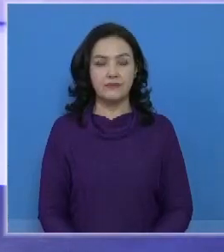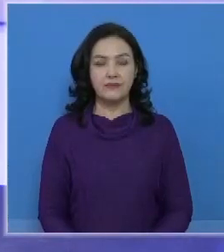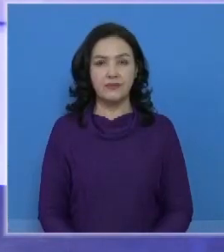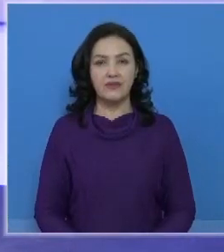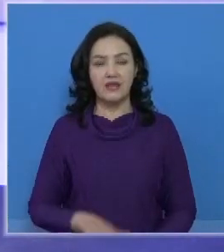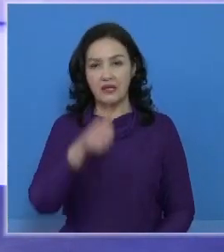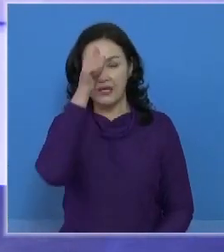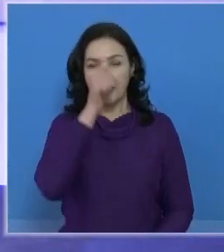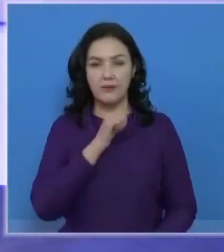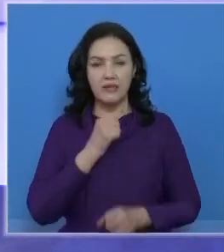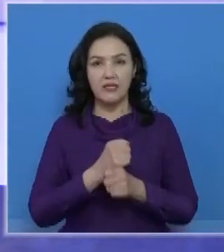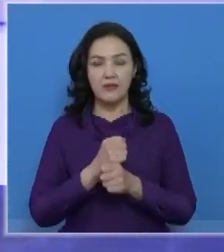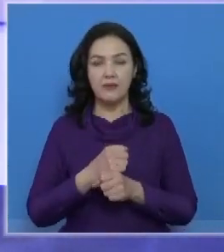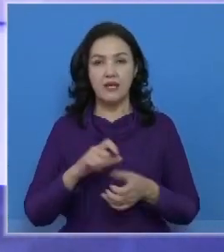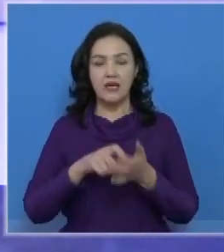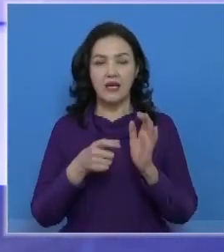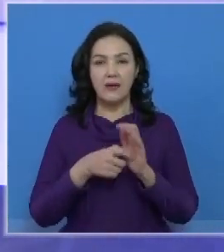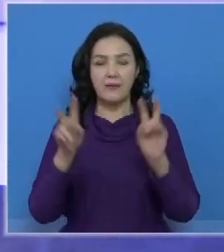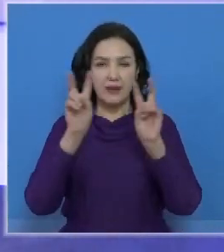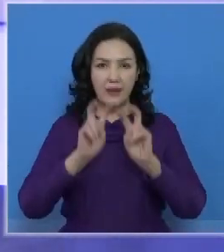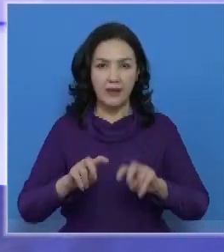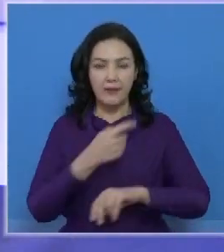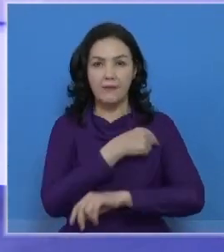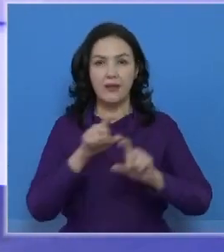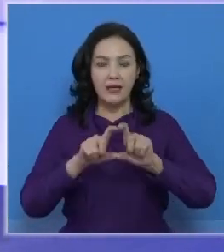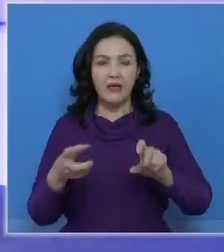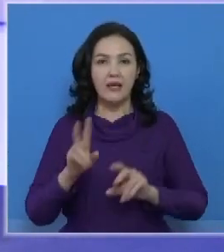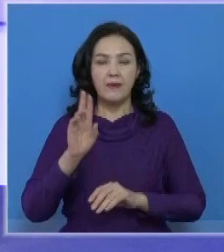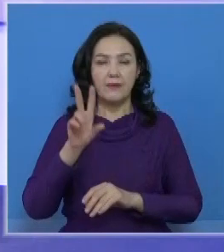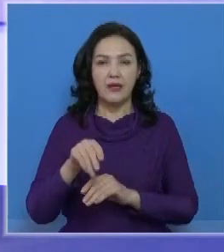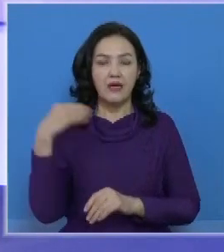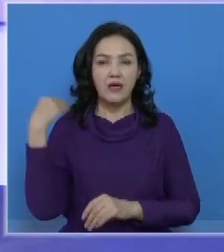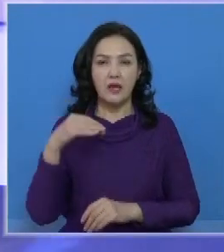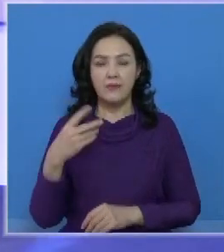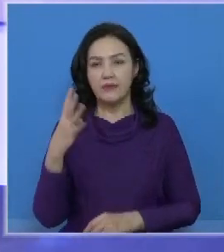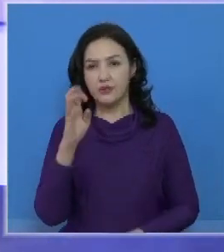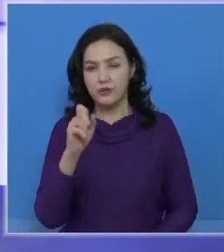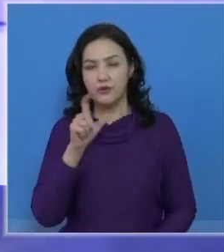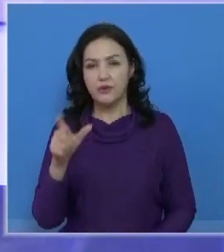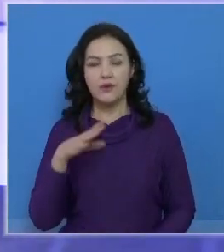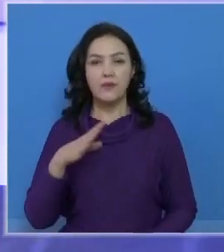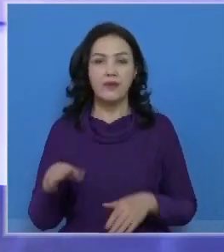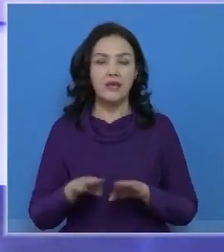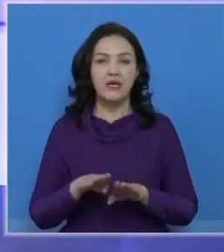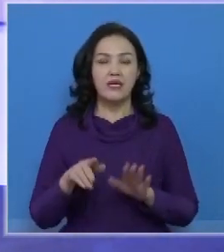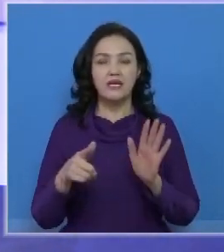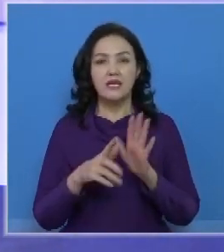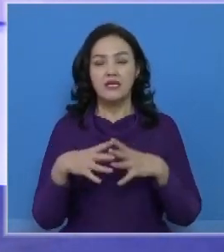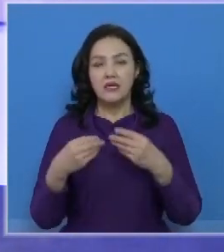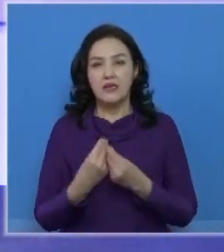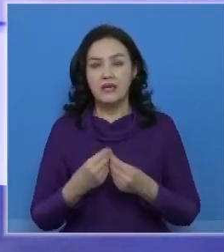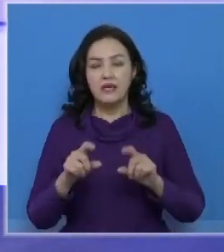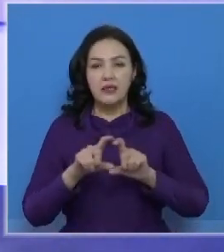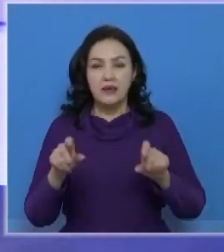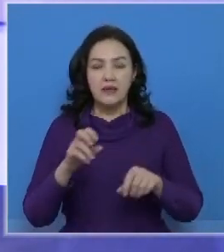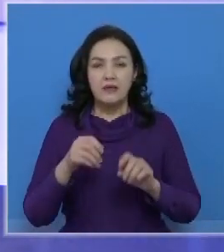за месяц работы смотровые кабинеты одной из городских поликлиник Актобе посетили порядка 400 пациентов клиники семейной медицины прикреплено